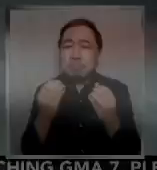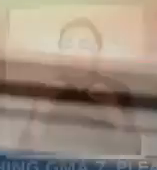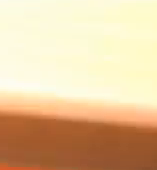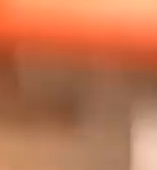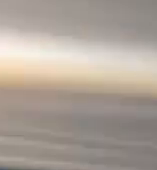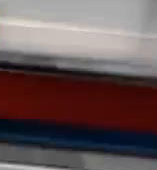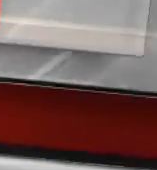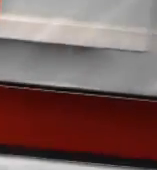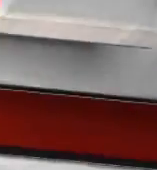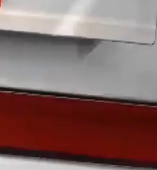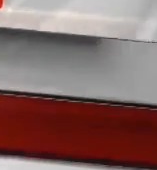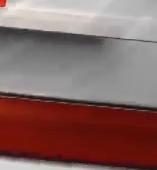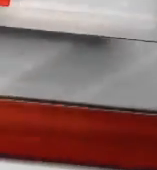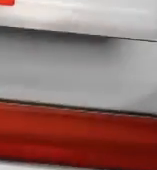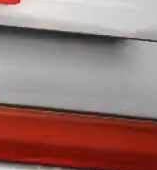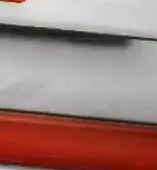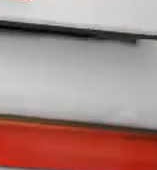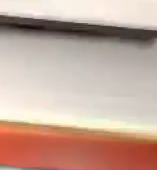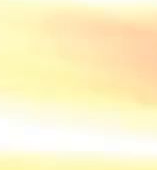ni Ian Cruz.